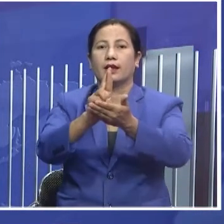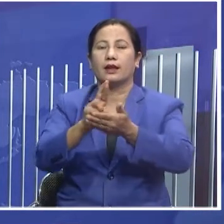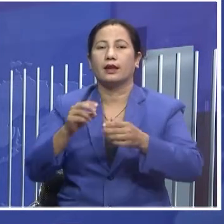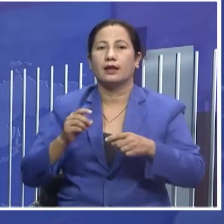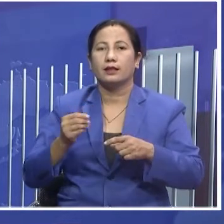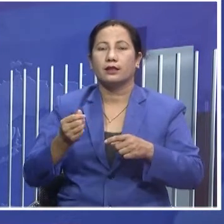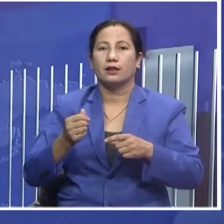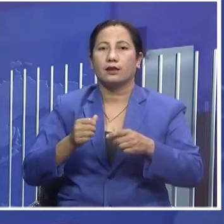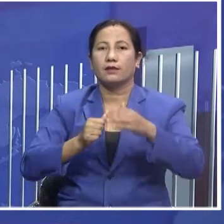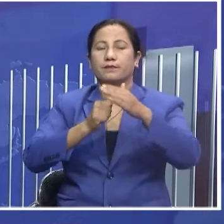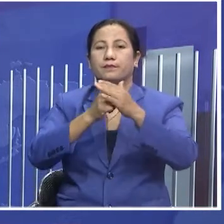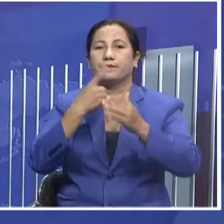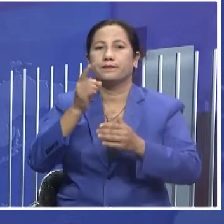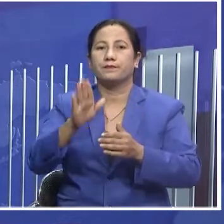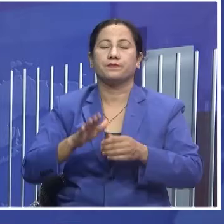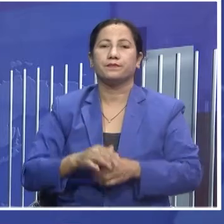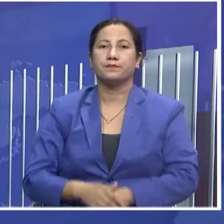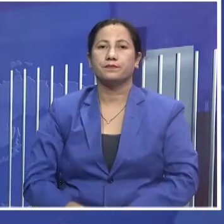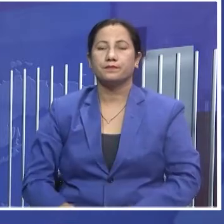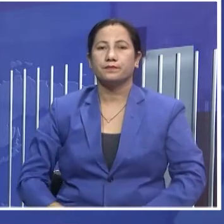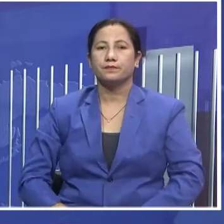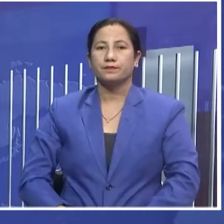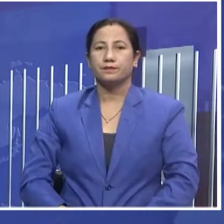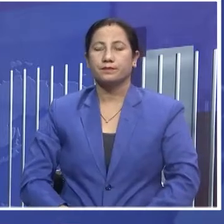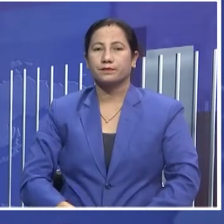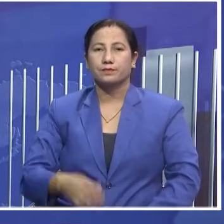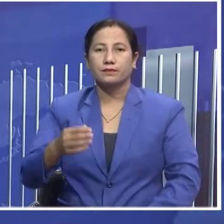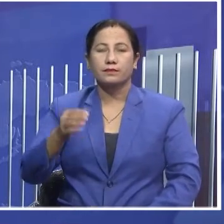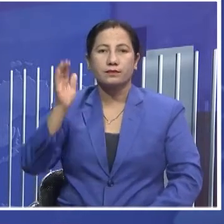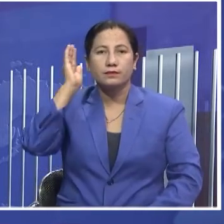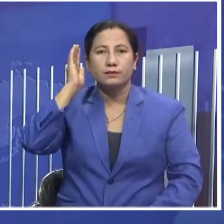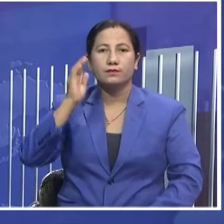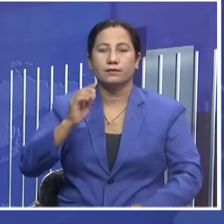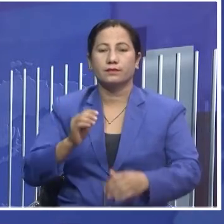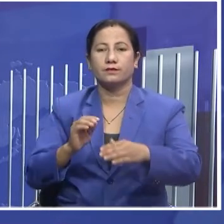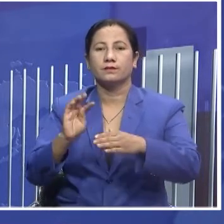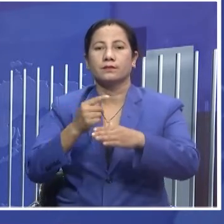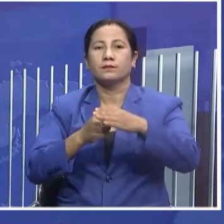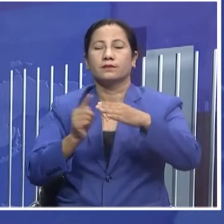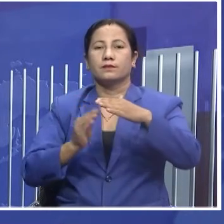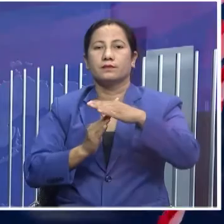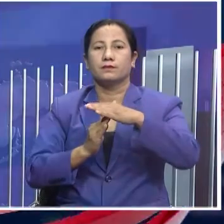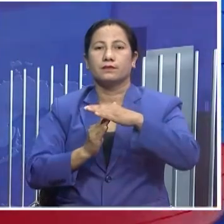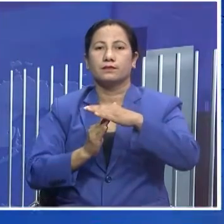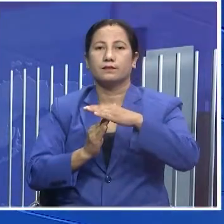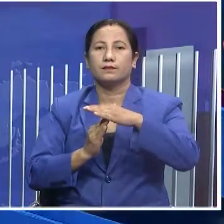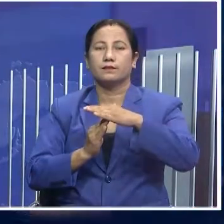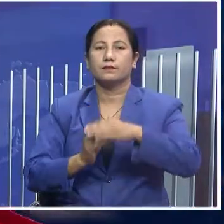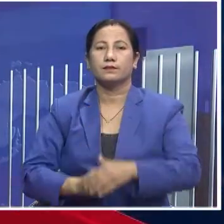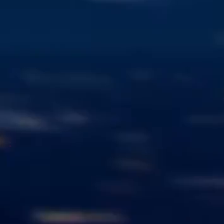प्रमुख जिल्ला अधिकारी मिश्रले बताउनुभयो। समाचारको क्रम जारी नै छ, अहिलेलाई एकैछिनको विश्राम।